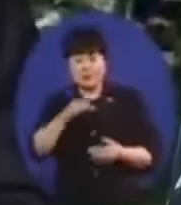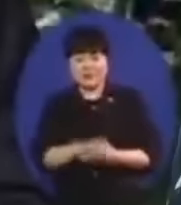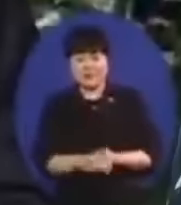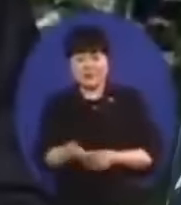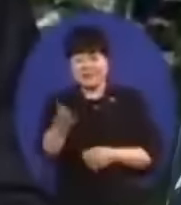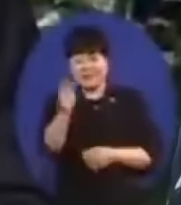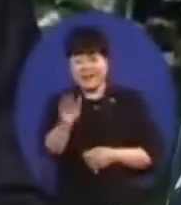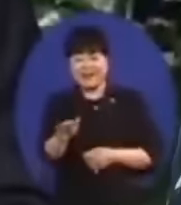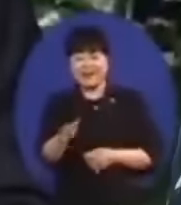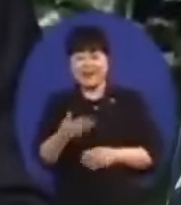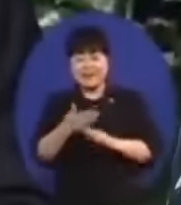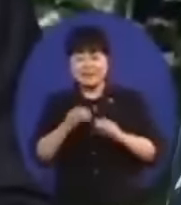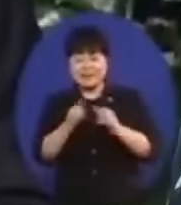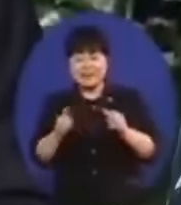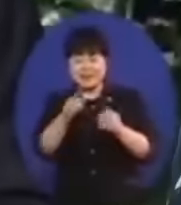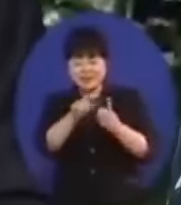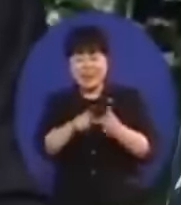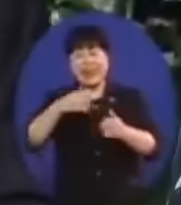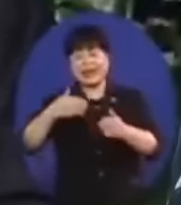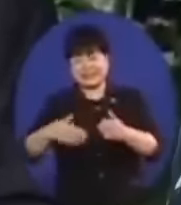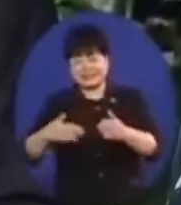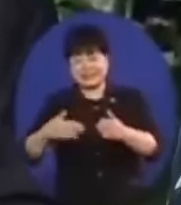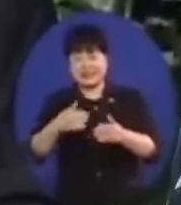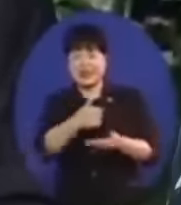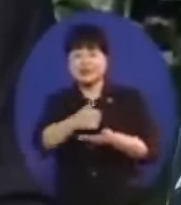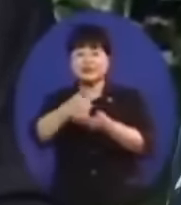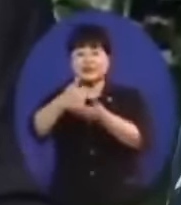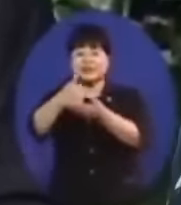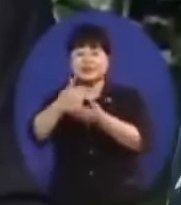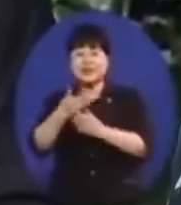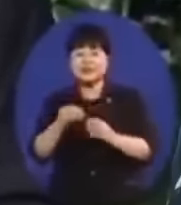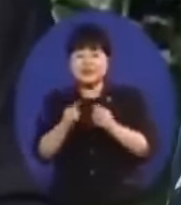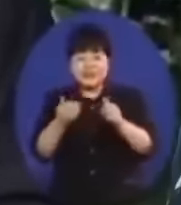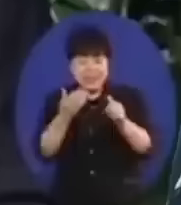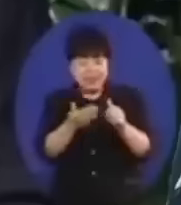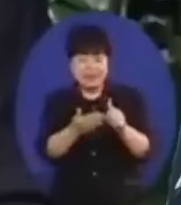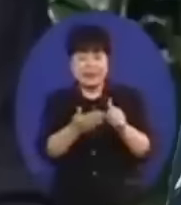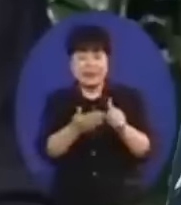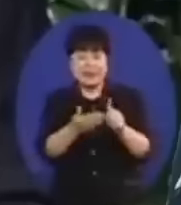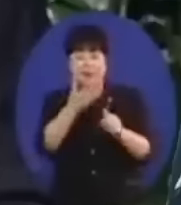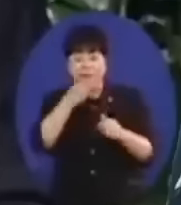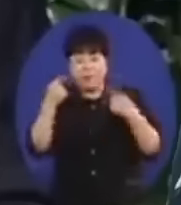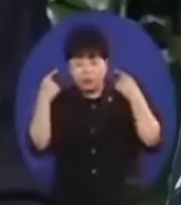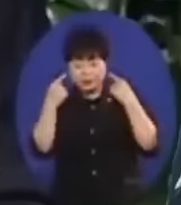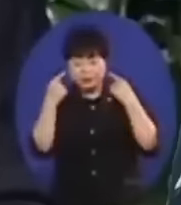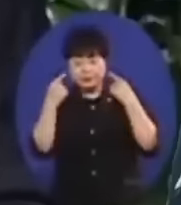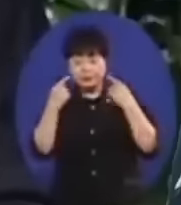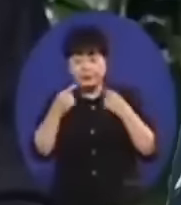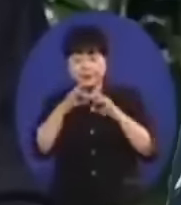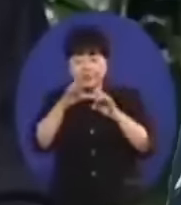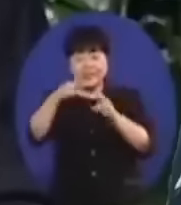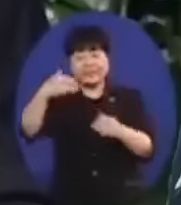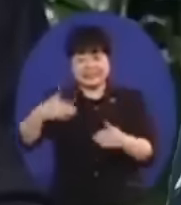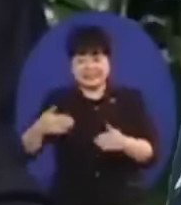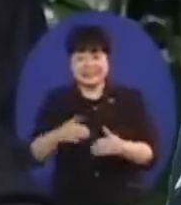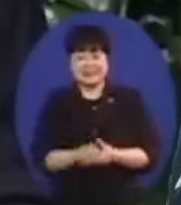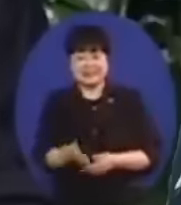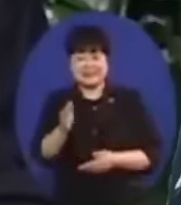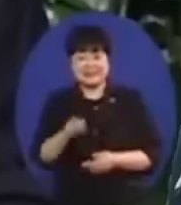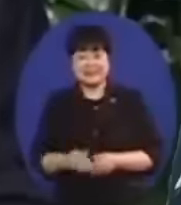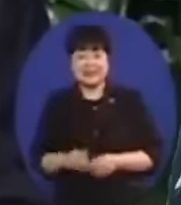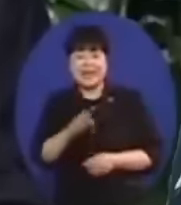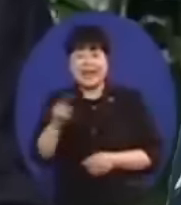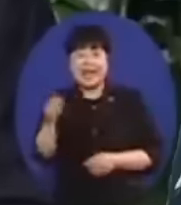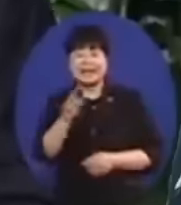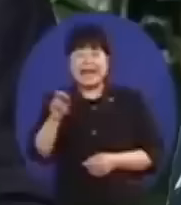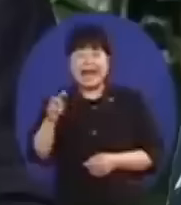그러나 이방인의 때가 아니므로 주님께서는 이방인들에게 복음을 전하지는 아니했습니다. 그런데 가난한